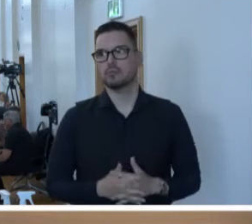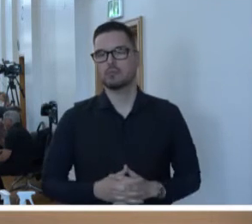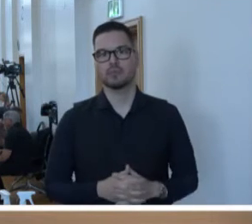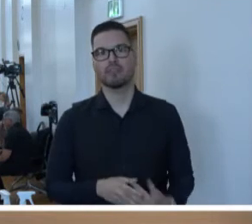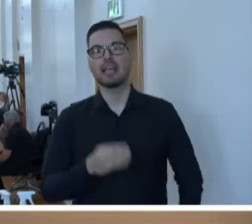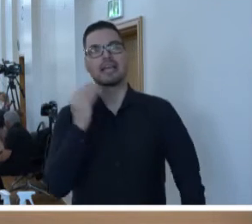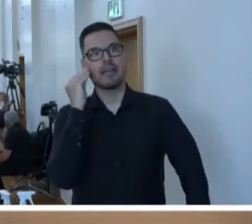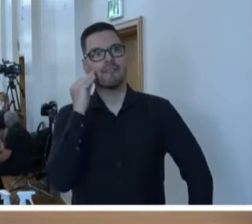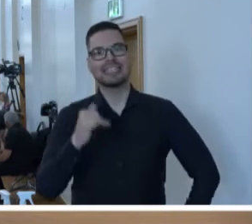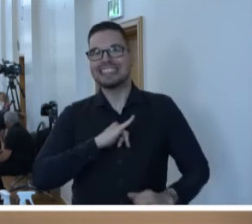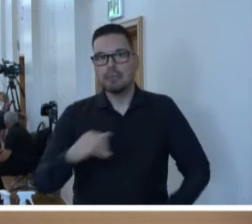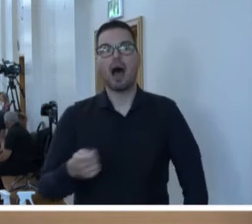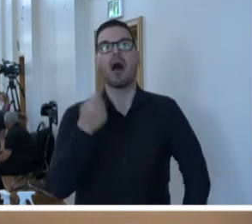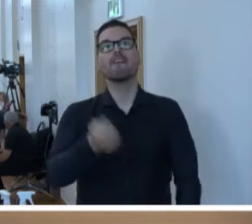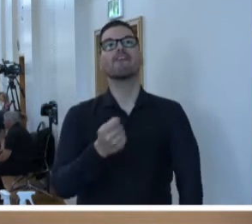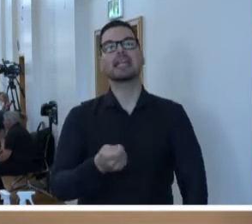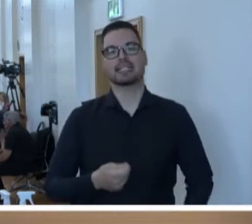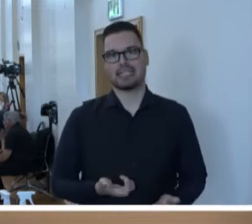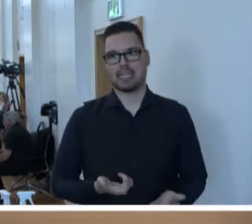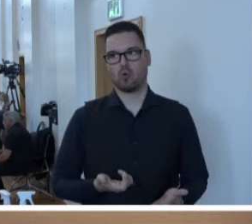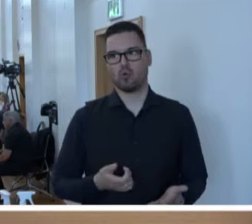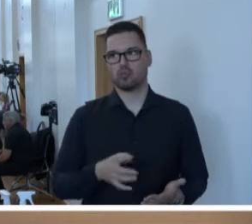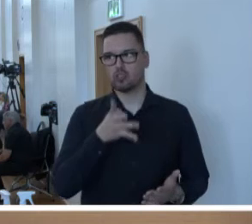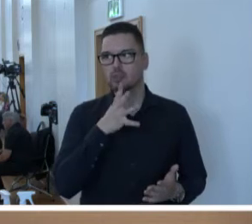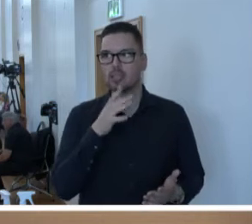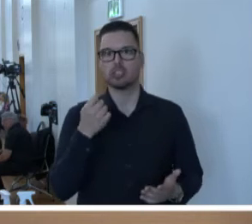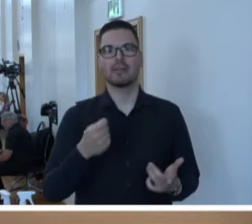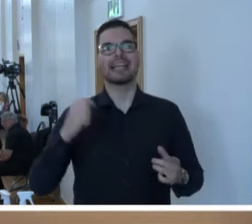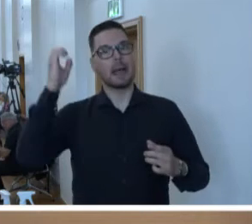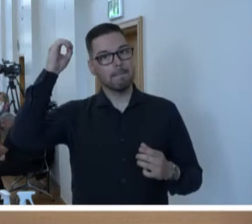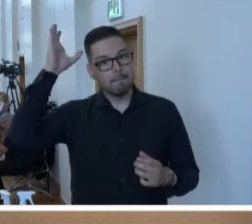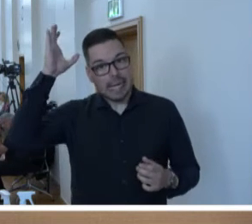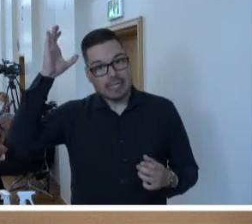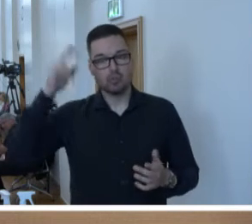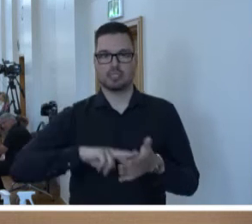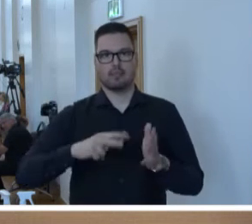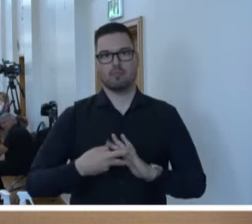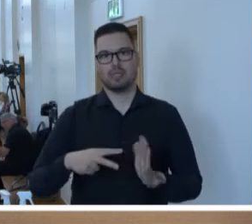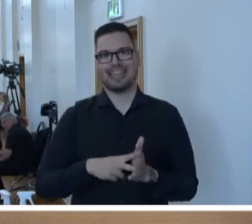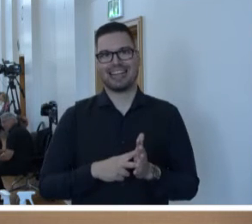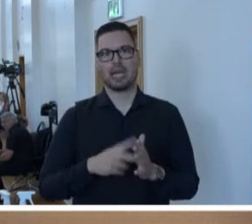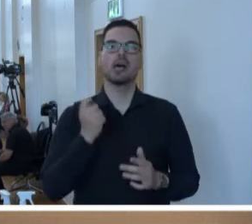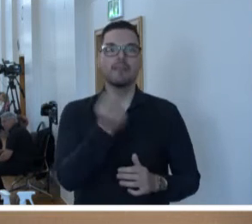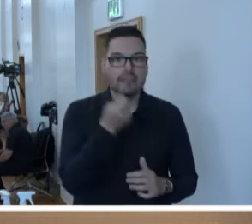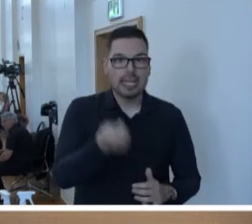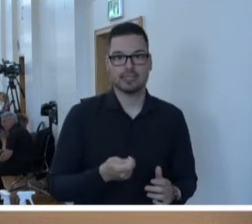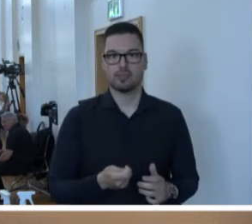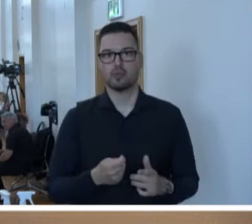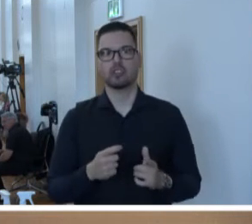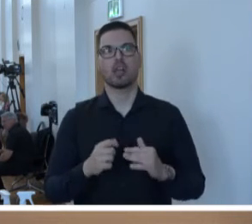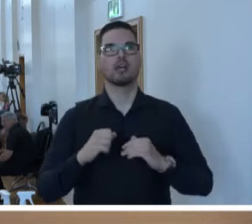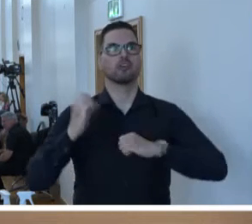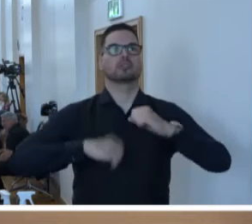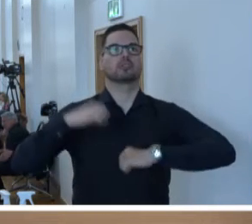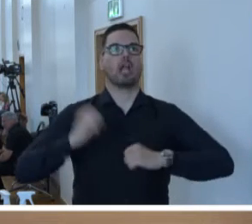Und wenn dann immer über die Finanzierung gesprochen wird, ich glaube, wenn man in Bildungspolitik über Finanzierung redet, dann ist es kein starres System.